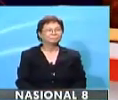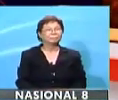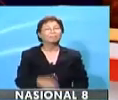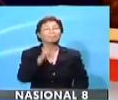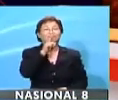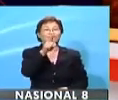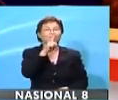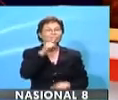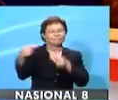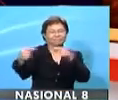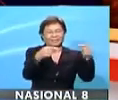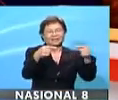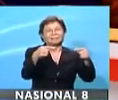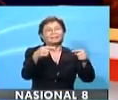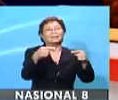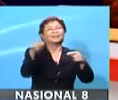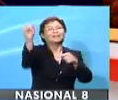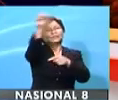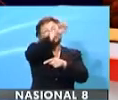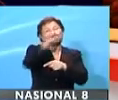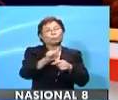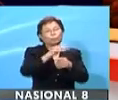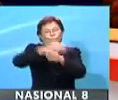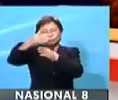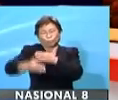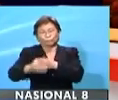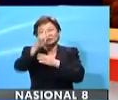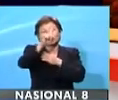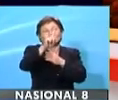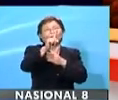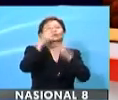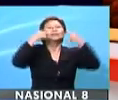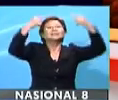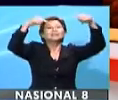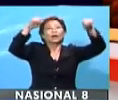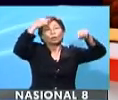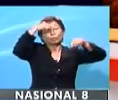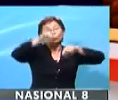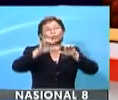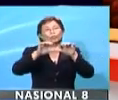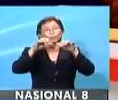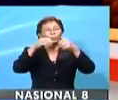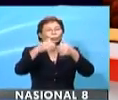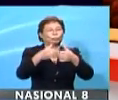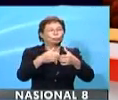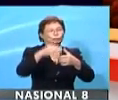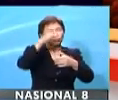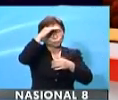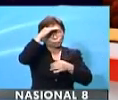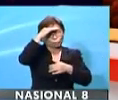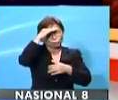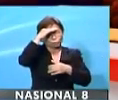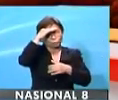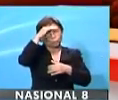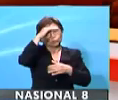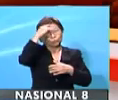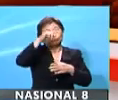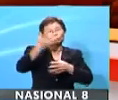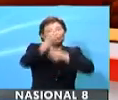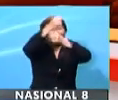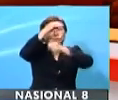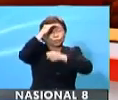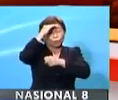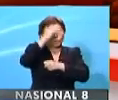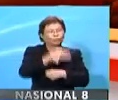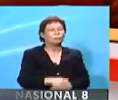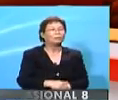Yang pasti, aksi Liga Super melabuhkan tirainya dengan satu lagi episod kejayaan buat skuad penuh bintang Johor Darul Takzim JDT.